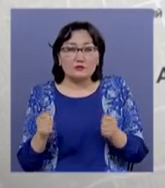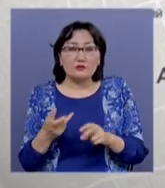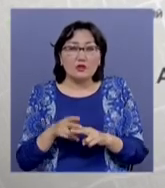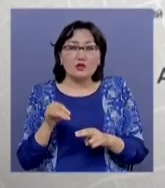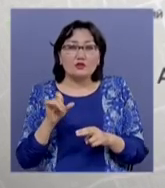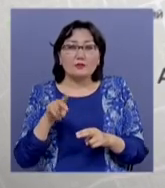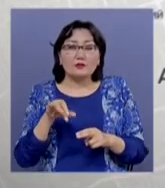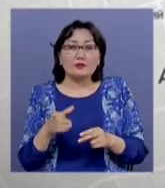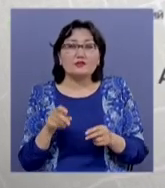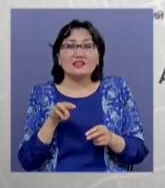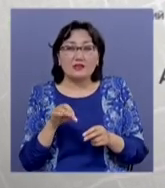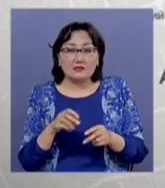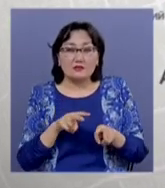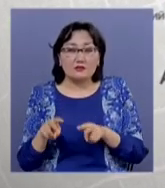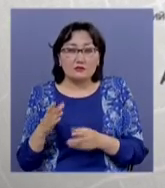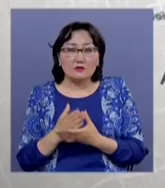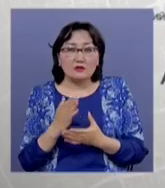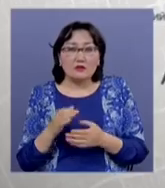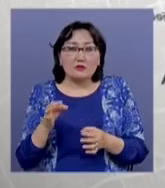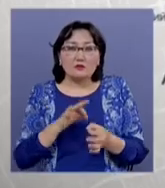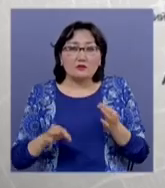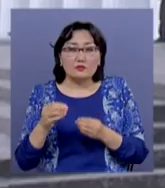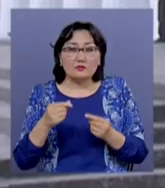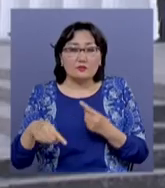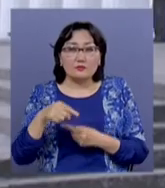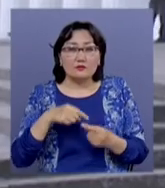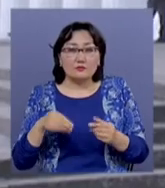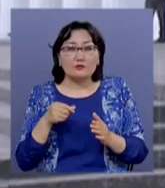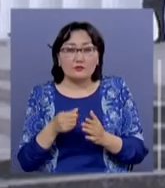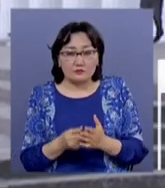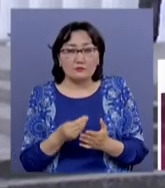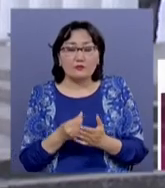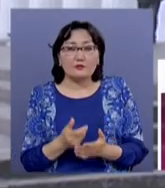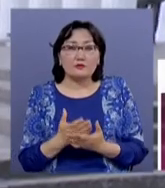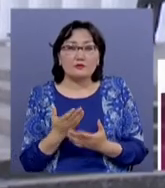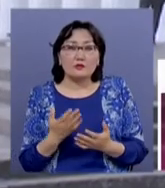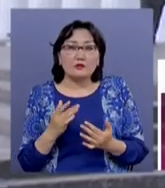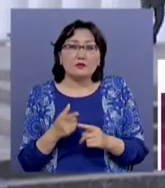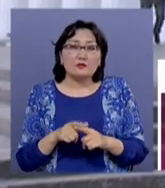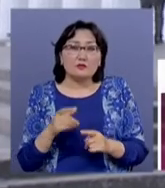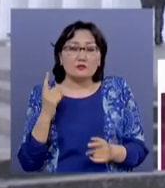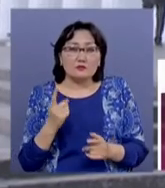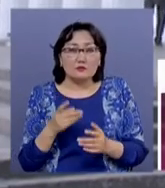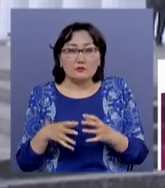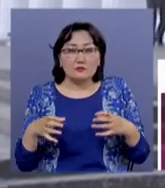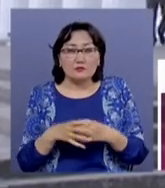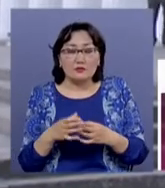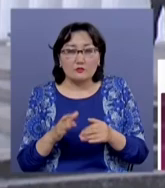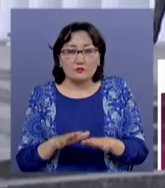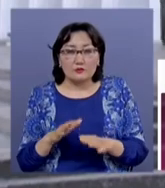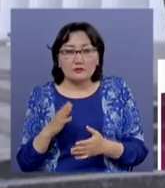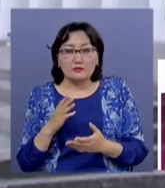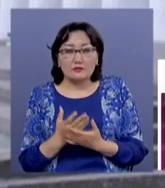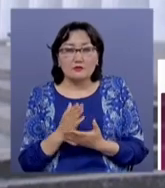GPS трекер қарастырылған. Жобаны жеке инвестор қаржыландырып отыр. На сегодняшний день қазір алғашқы бекеттерді орналастыратын орындар